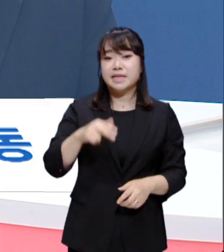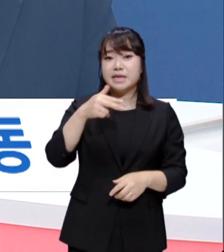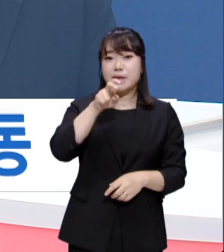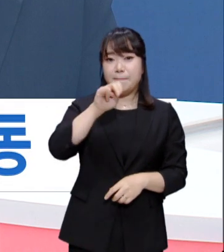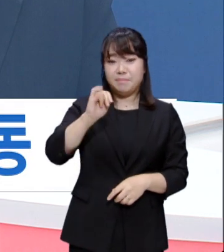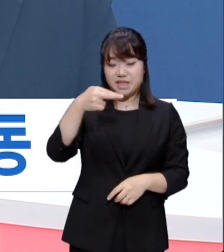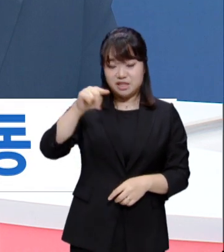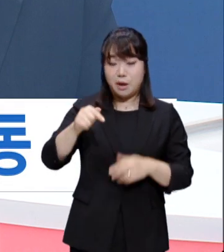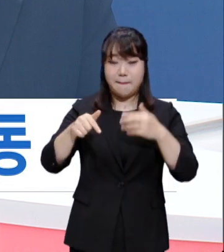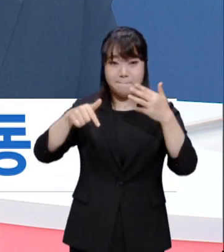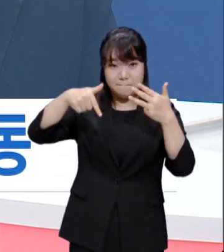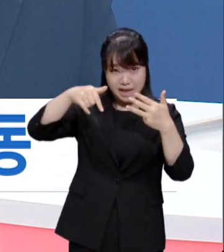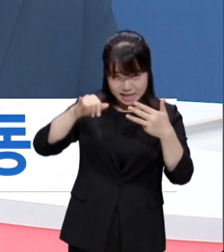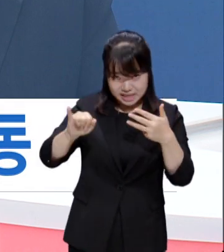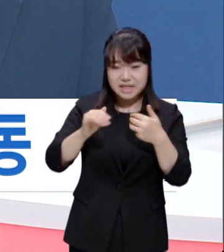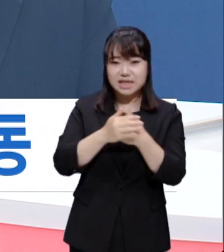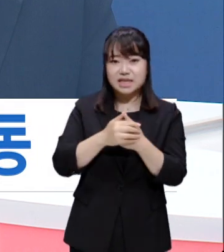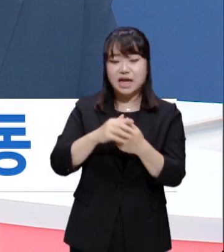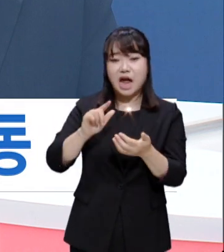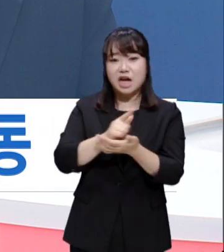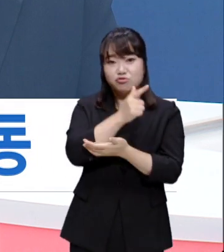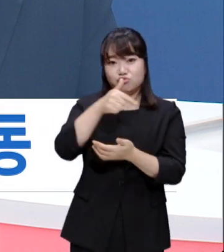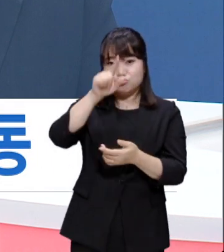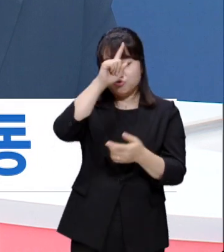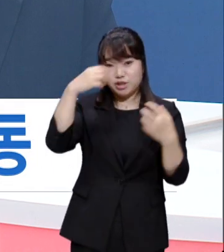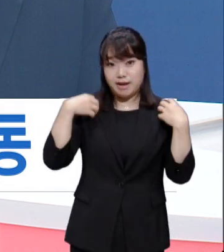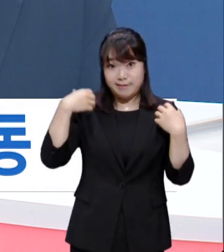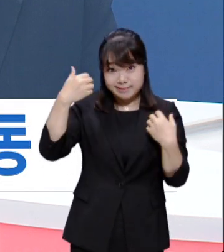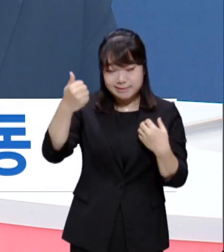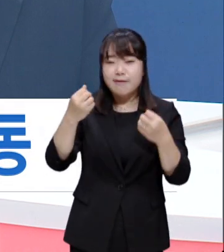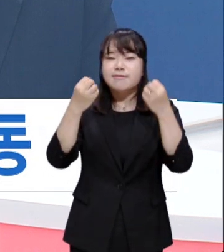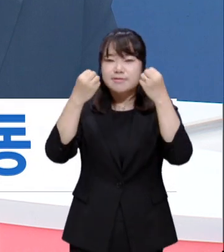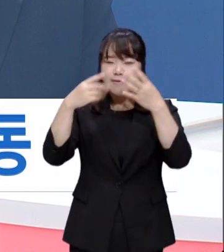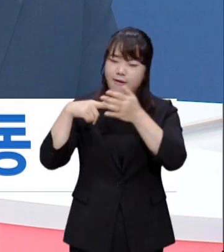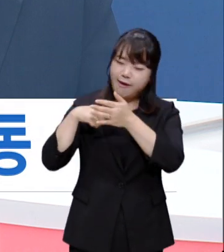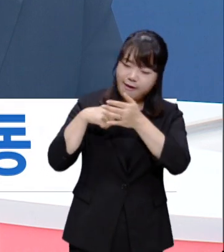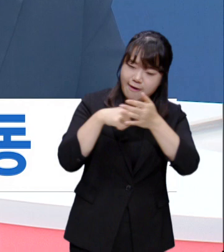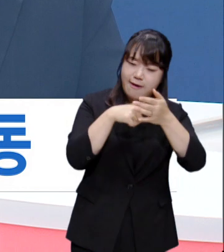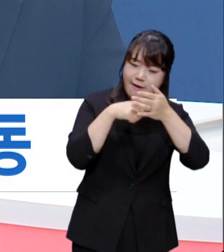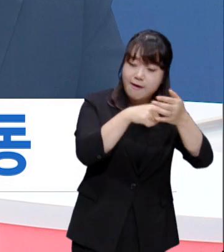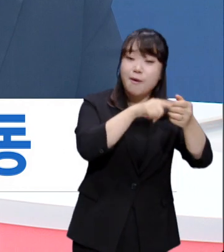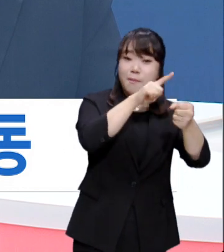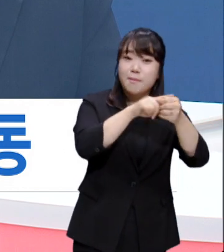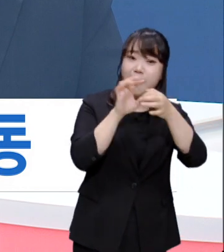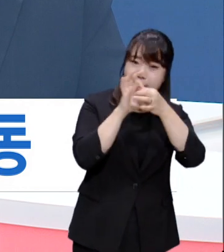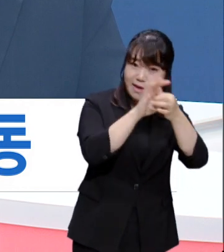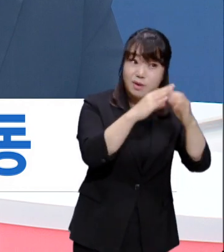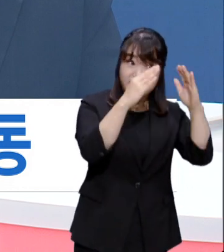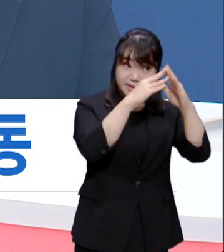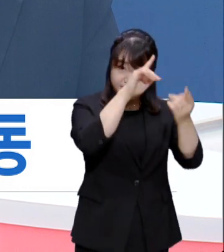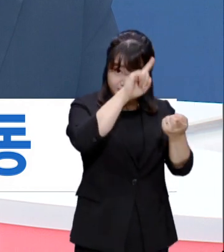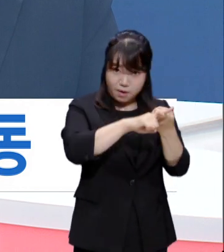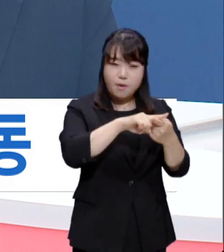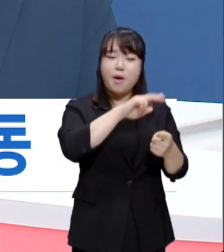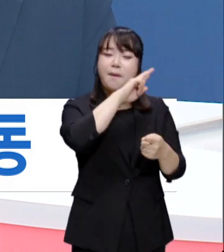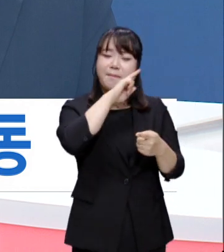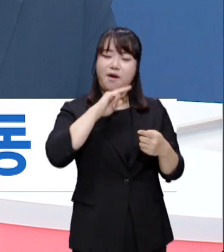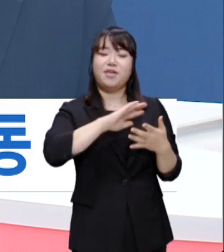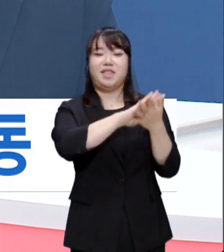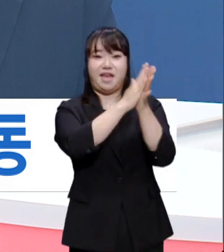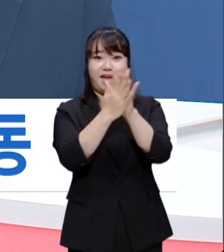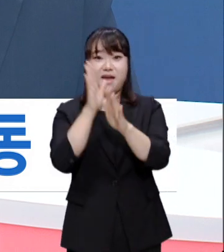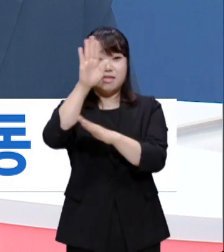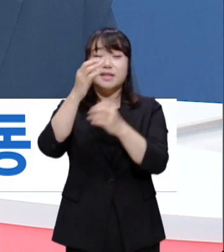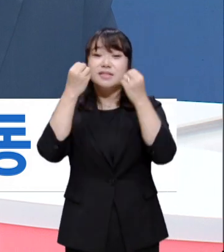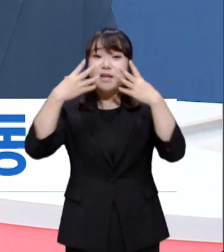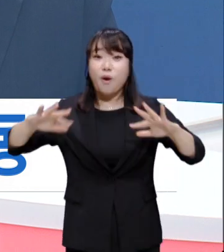신임 강북구청장은 질 높은 주거환경 조성을 목표로 내세웠습니다. 지금 살고 있는 집은 더 편안하게, 그리고 앞으로